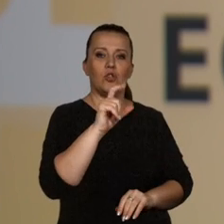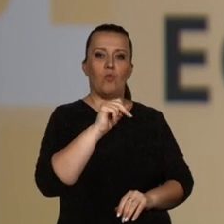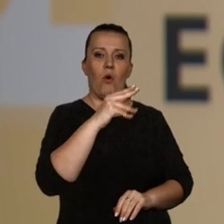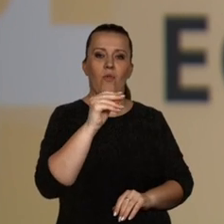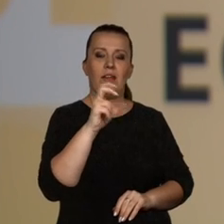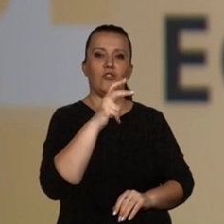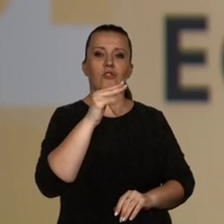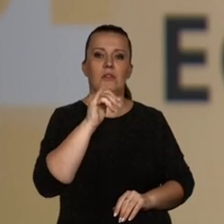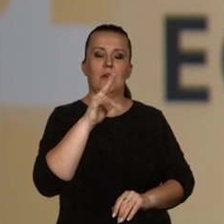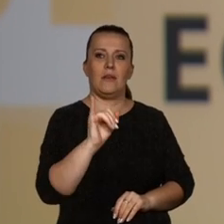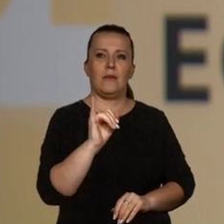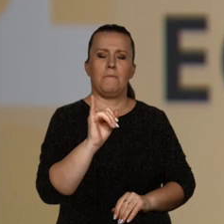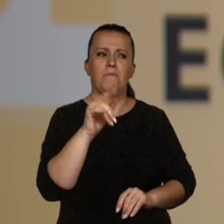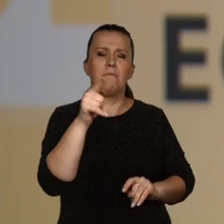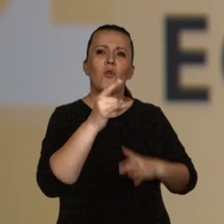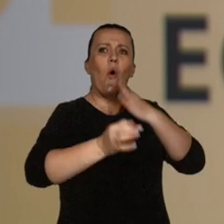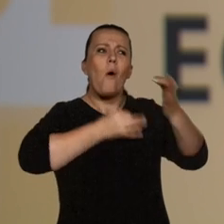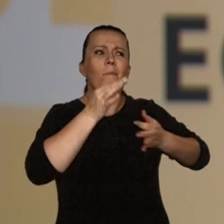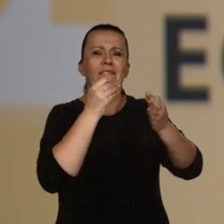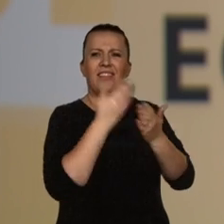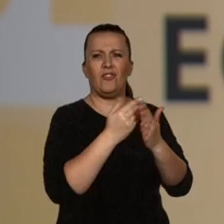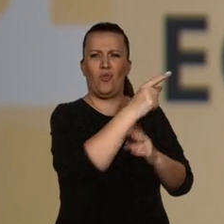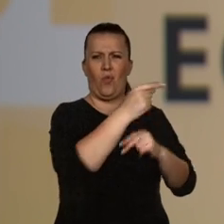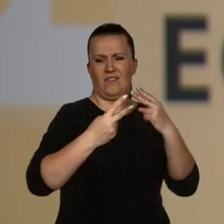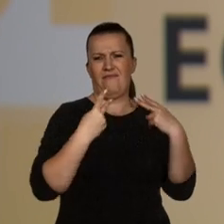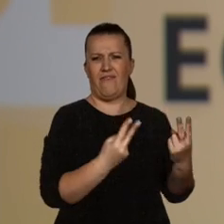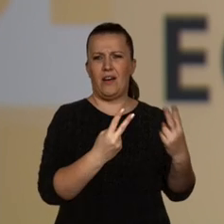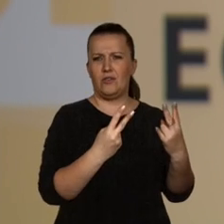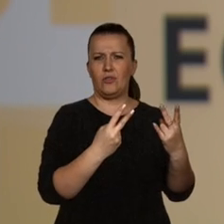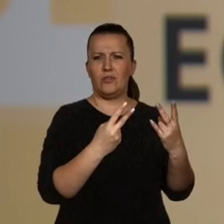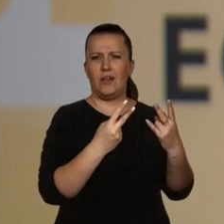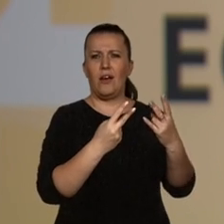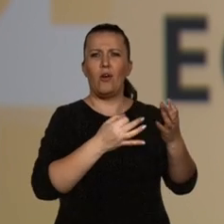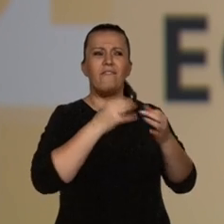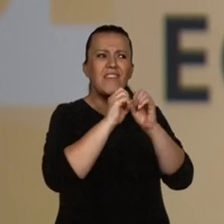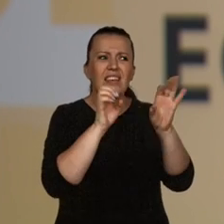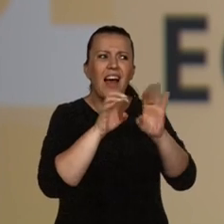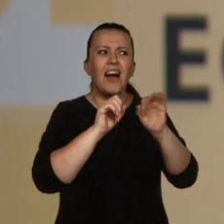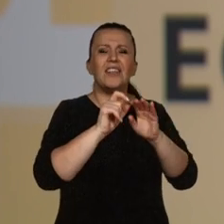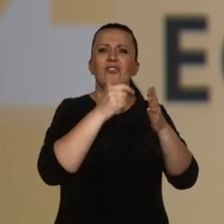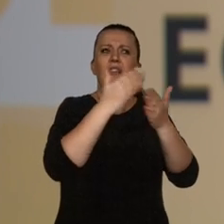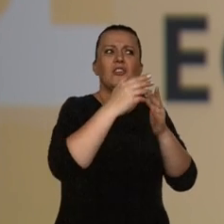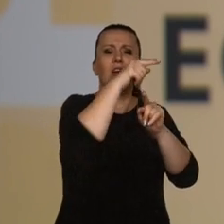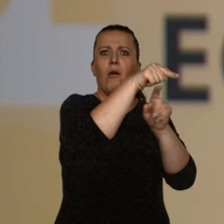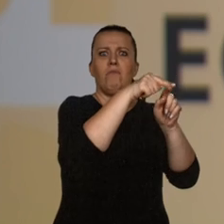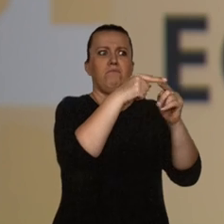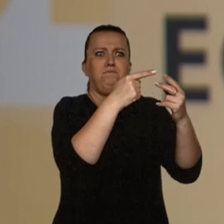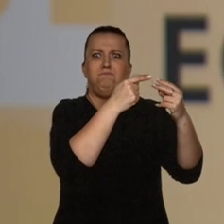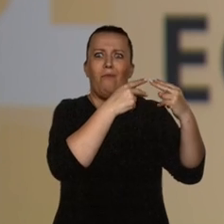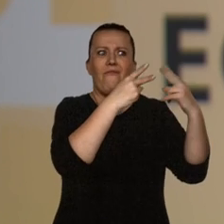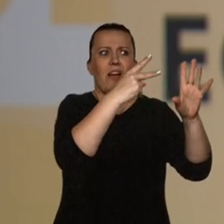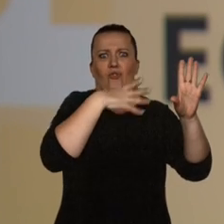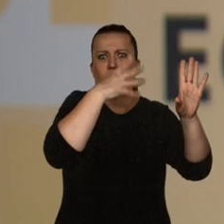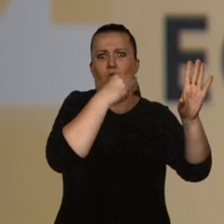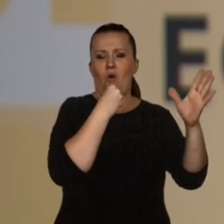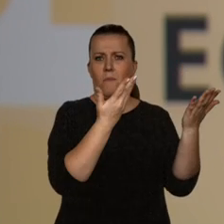Van Gogha. Pokaż, dlaczego to jest ważny tekst kultury. Co w nim jest takiego istotnego? Dlaczego on jest w jakiejś